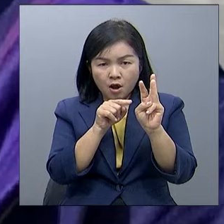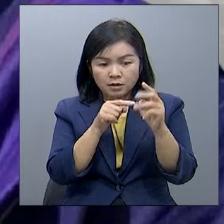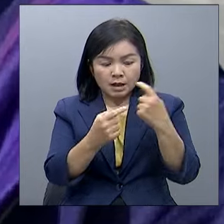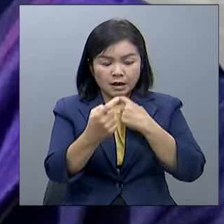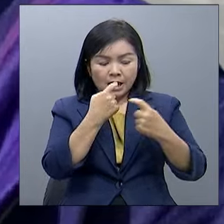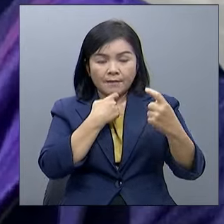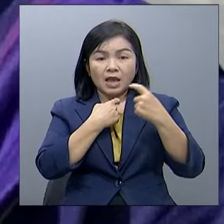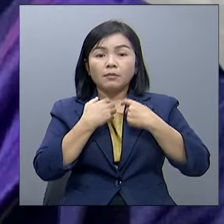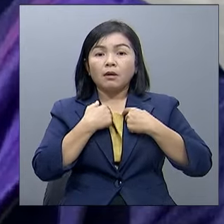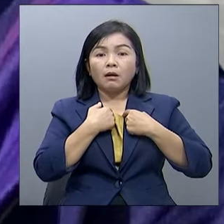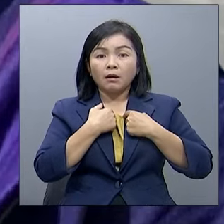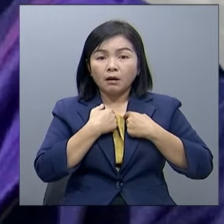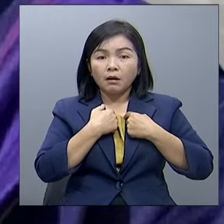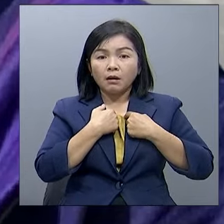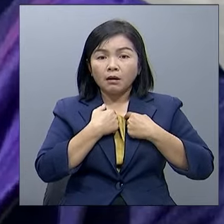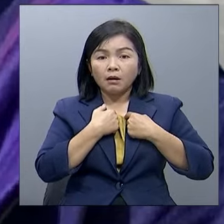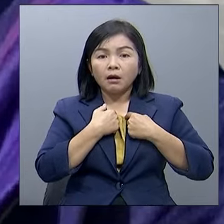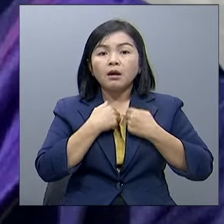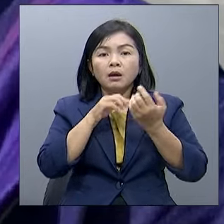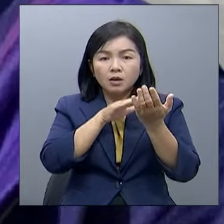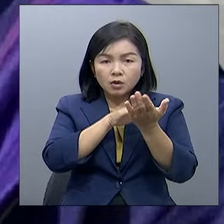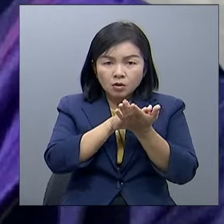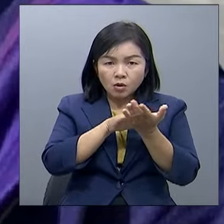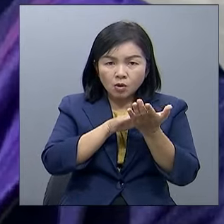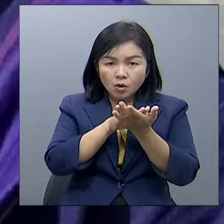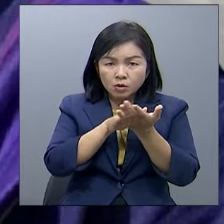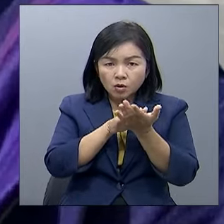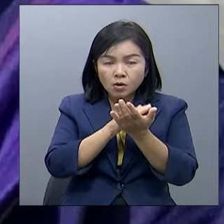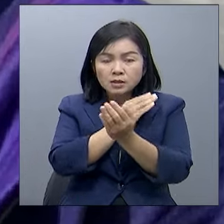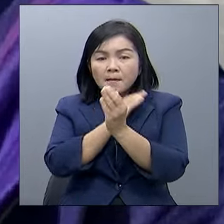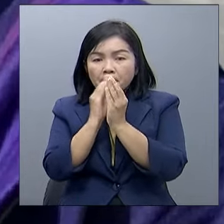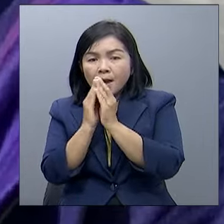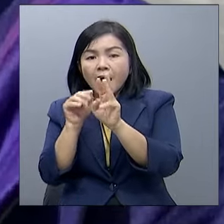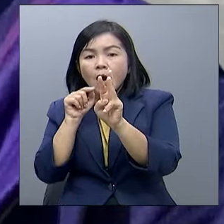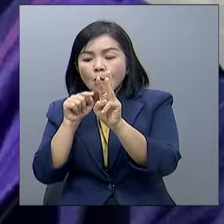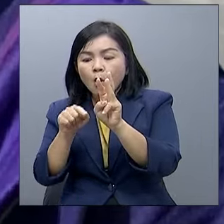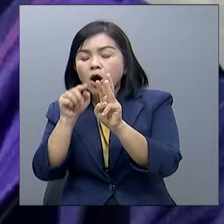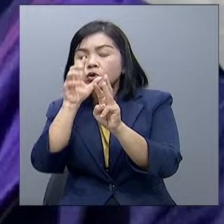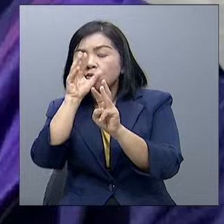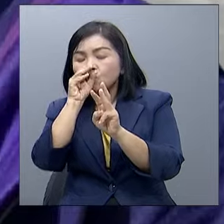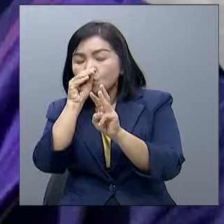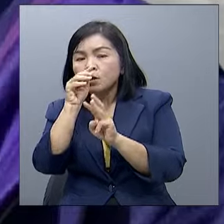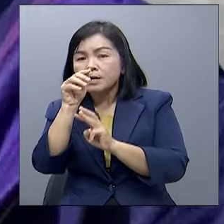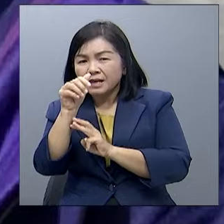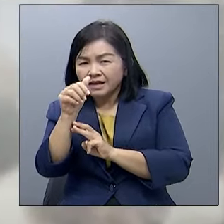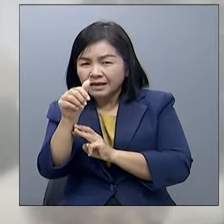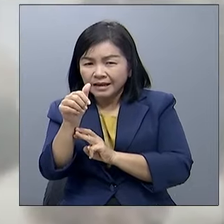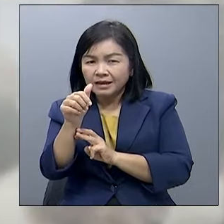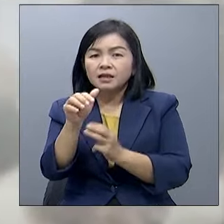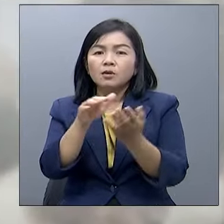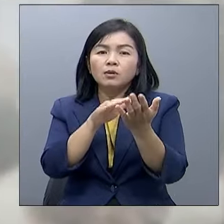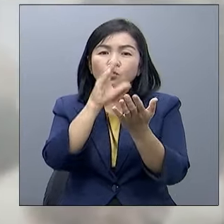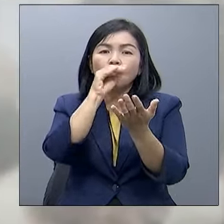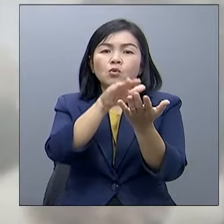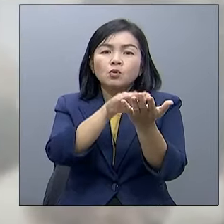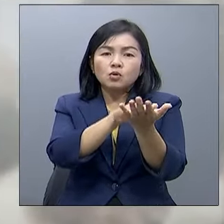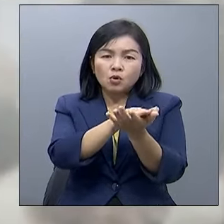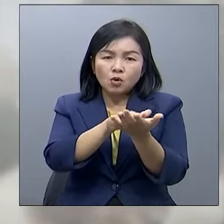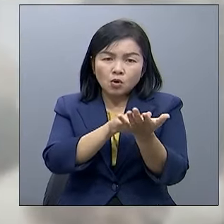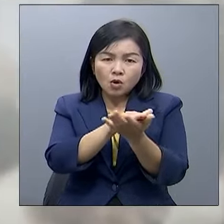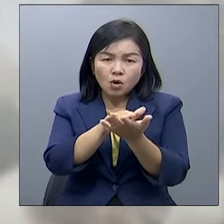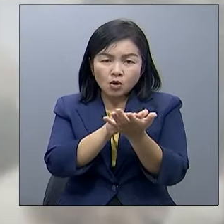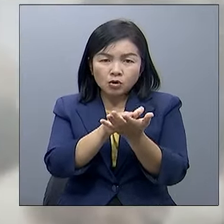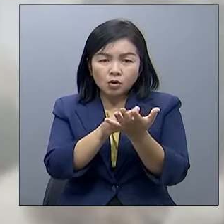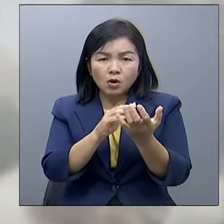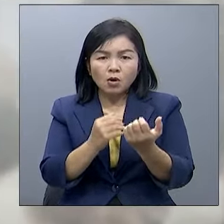านวอเนี่ยขอโทษให้มันดีๆซะตั้งแต่แรกนะครับไปฟาดวัวฟาดกาใ